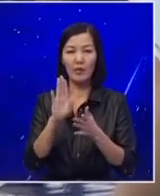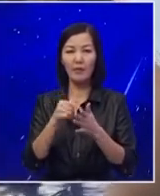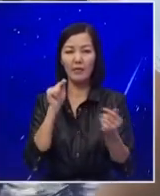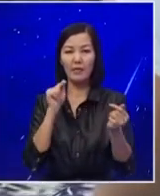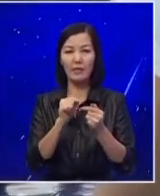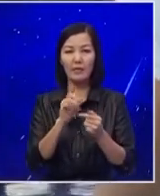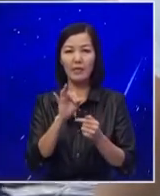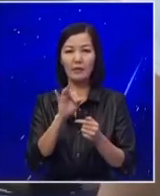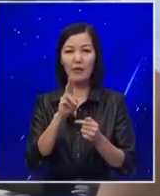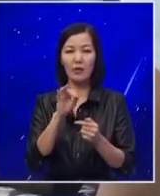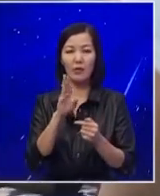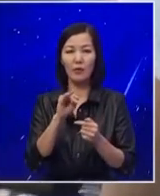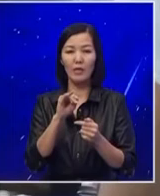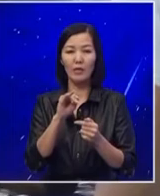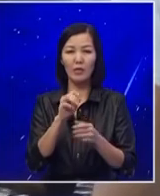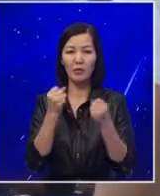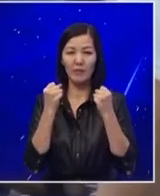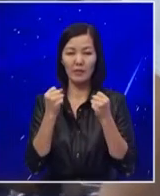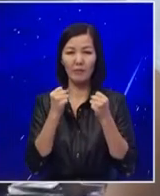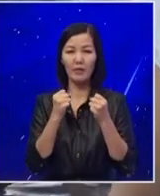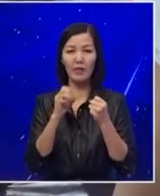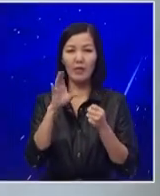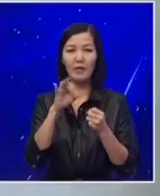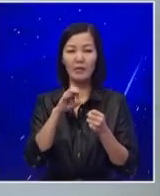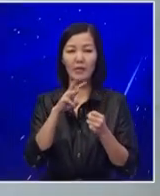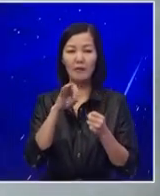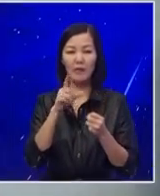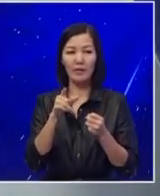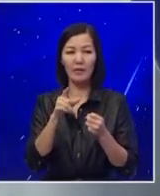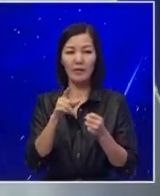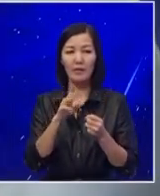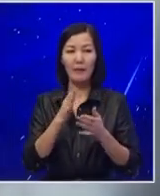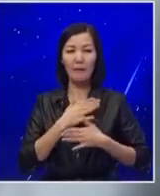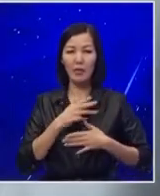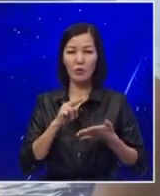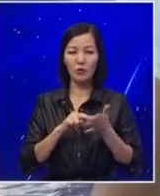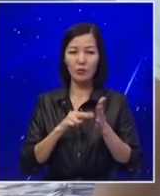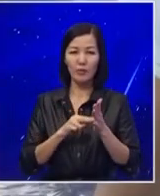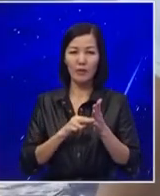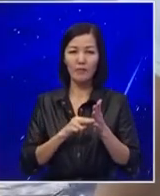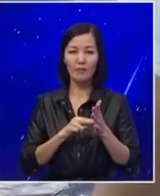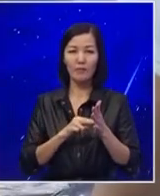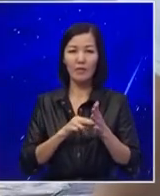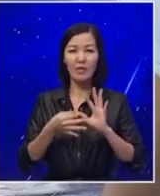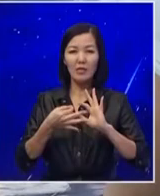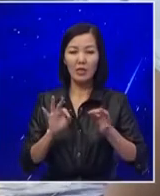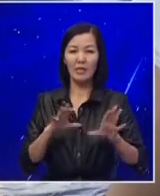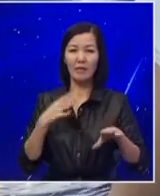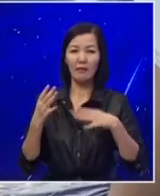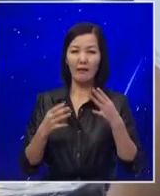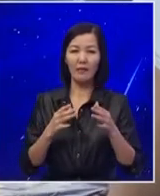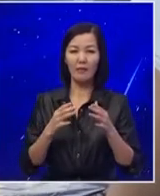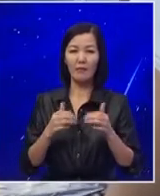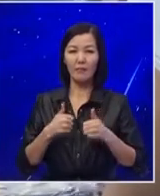қарсыласым ақтөбелік балуан Байдулин Самғат. Биылғы жоспар жақсылап дайындалып, алға қарай